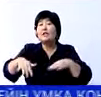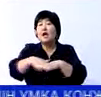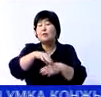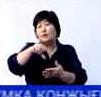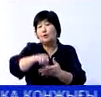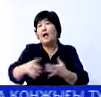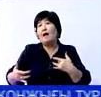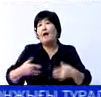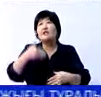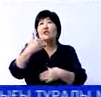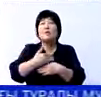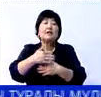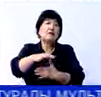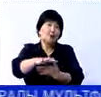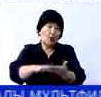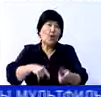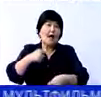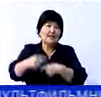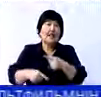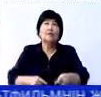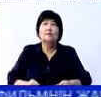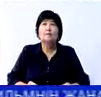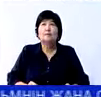өкілдерінің концерттік бағдарламасына ұласты.